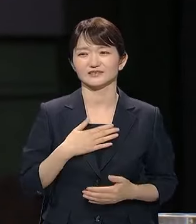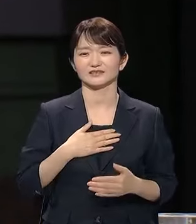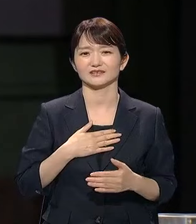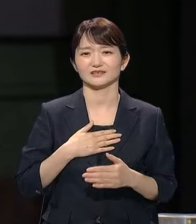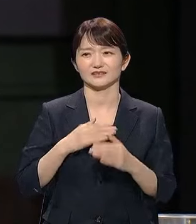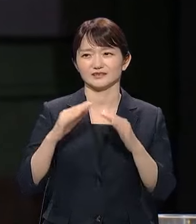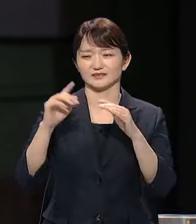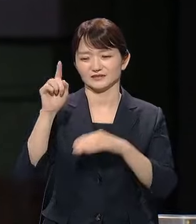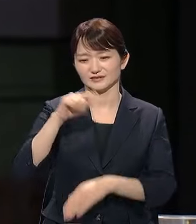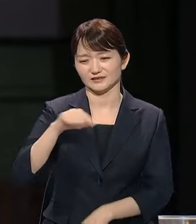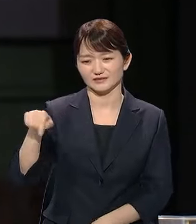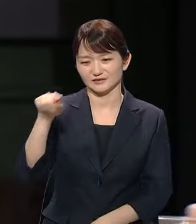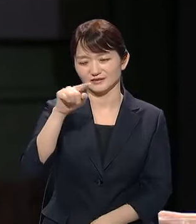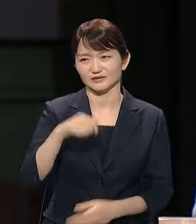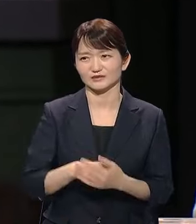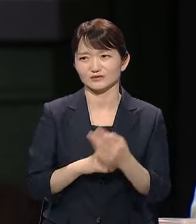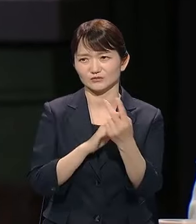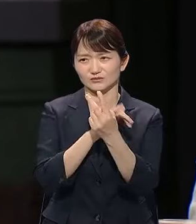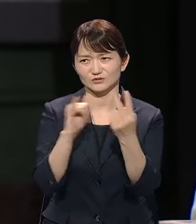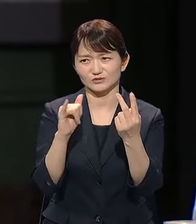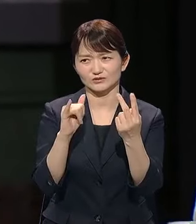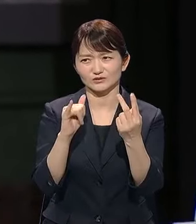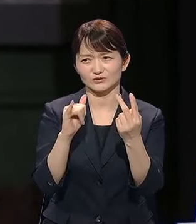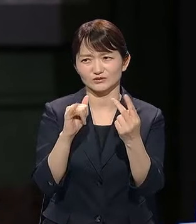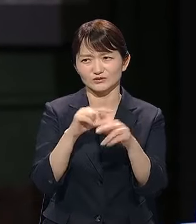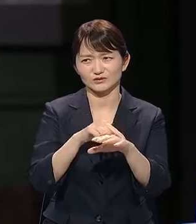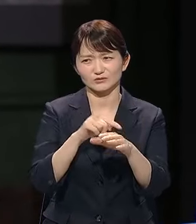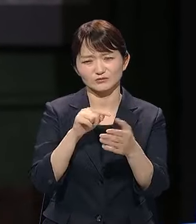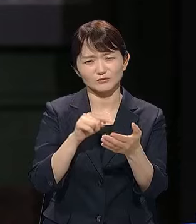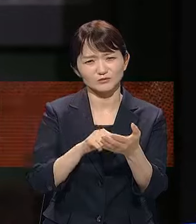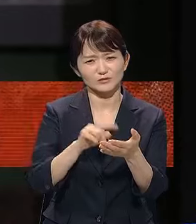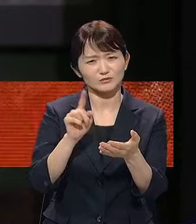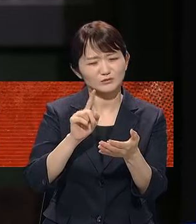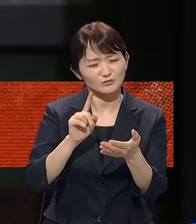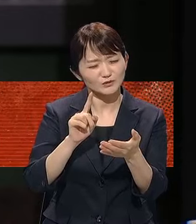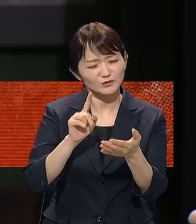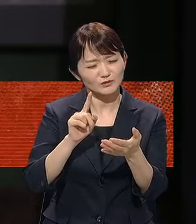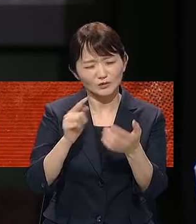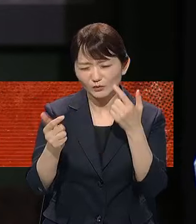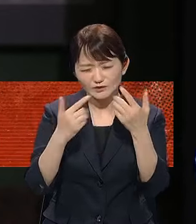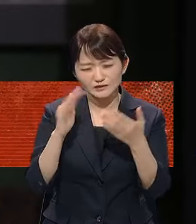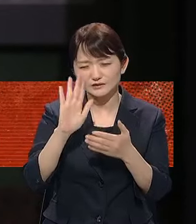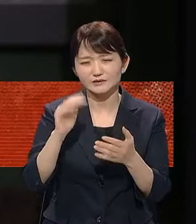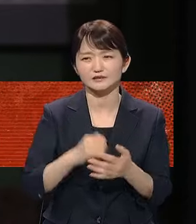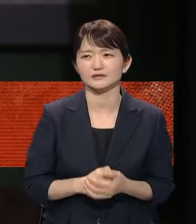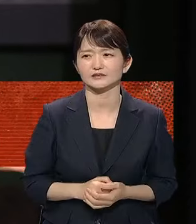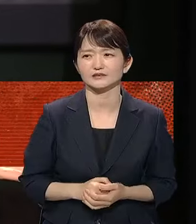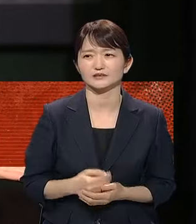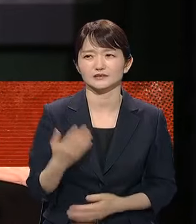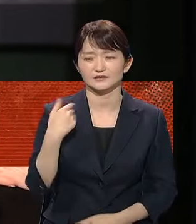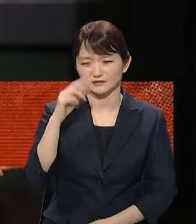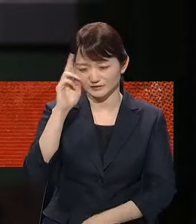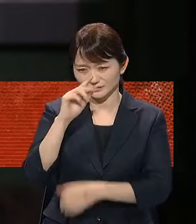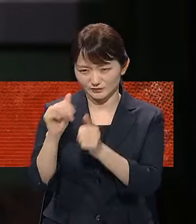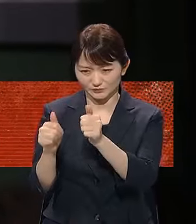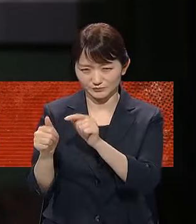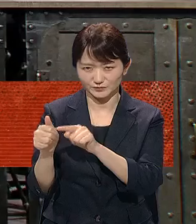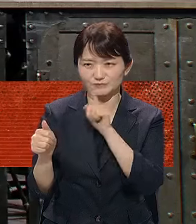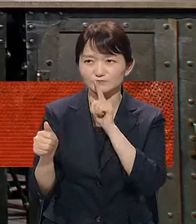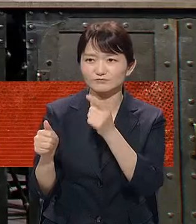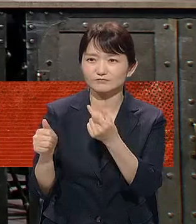두 사람 서로다 이게 마음이 사실 커 보이지가 않아서 선택을 못 했어요 왜냐하면은 아까 박 변호사님 이야기하신